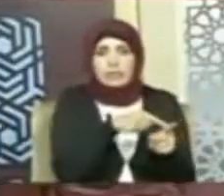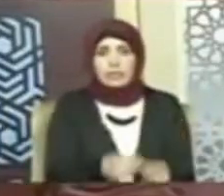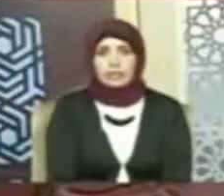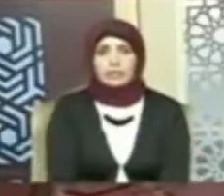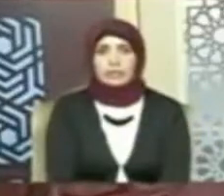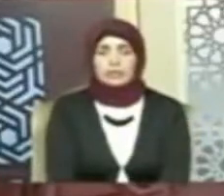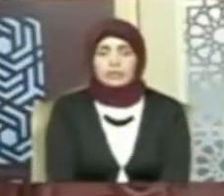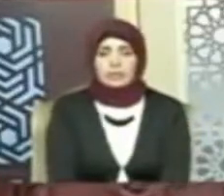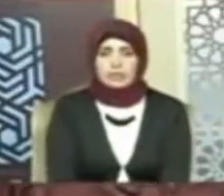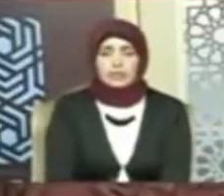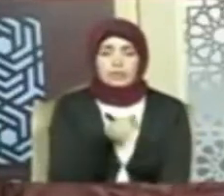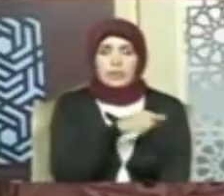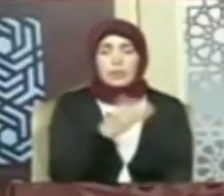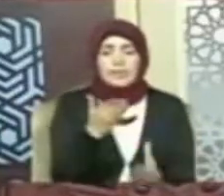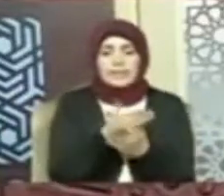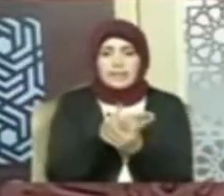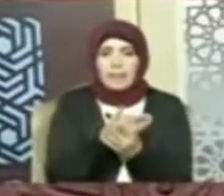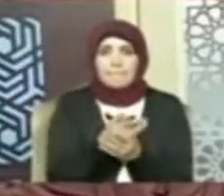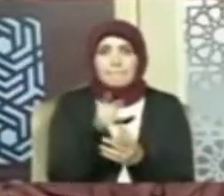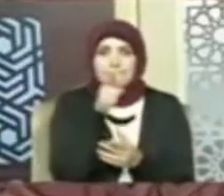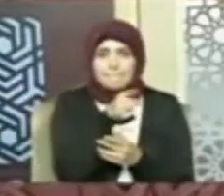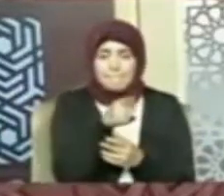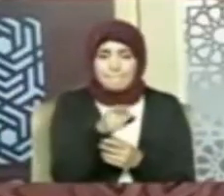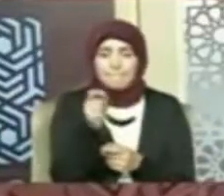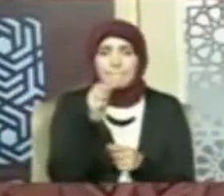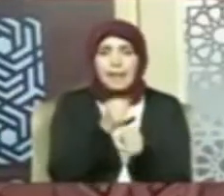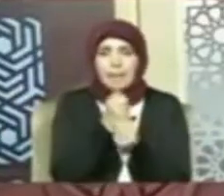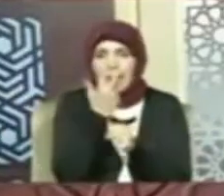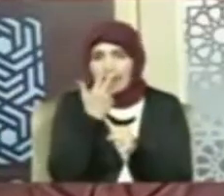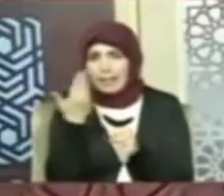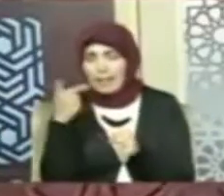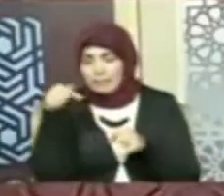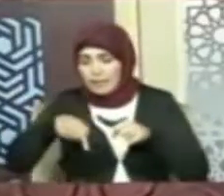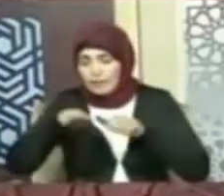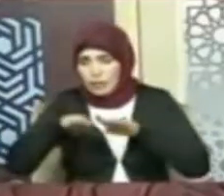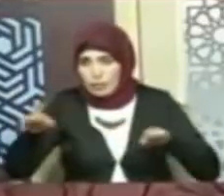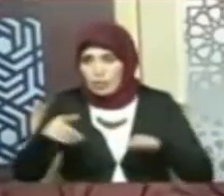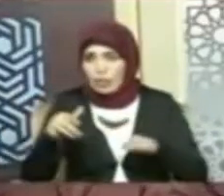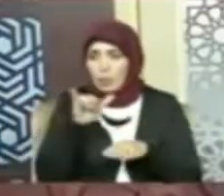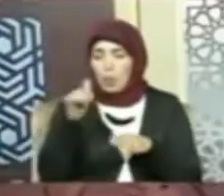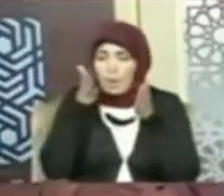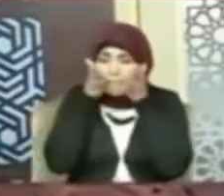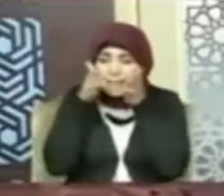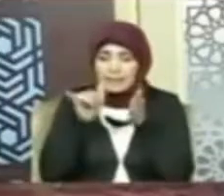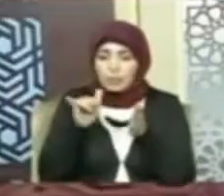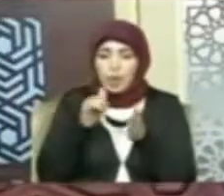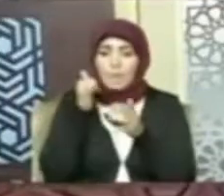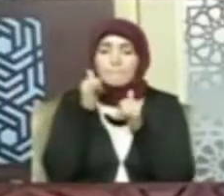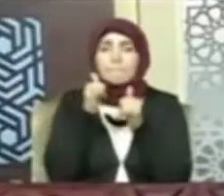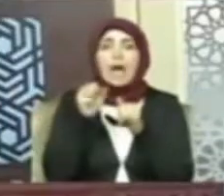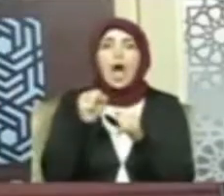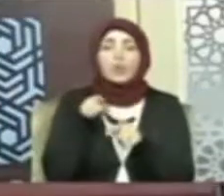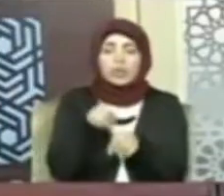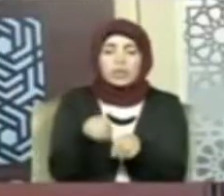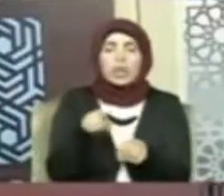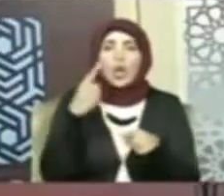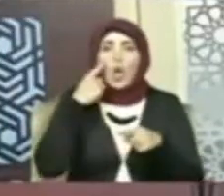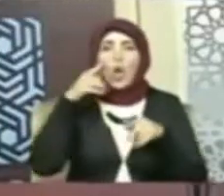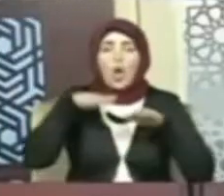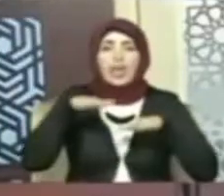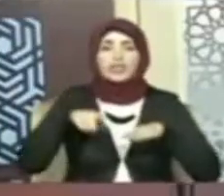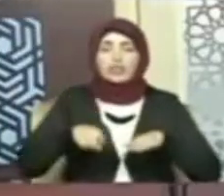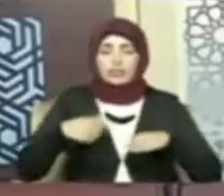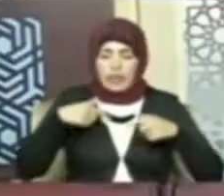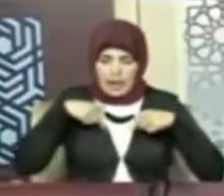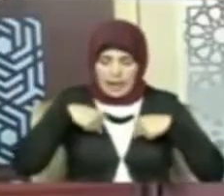وحبط ما صنعوا فيها وباطل ما كانوا يعملون ولا